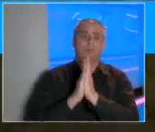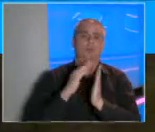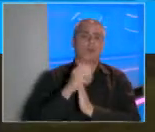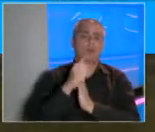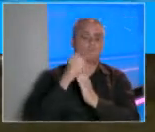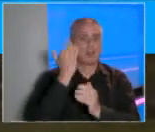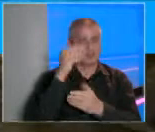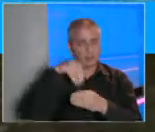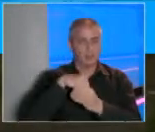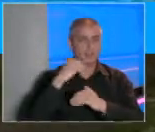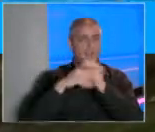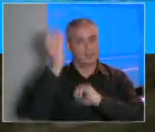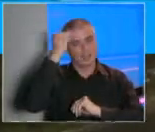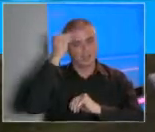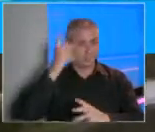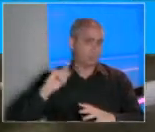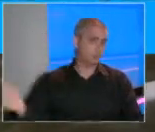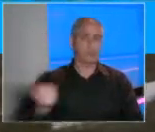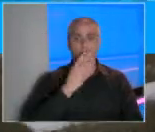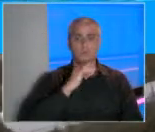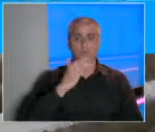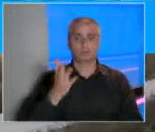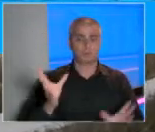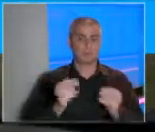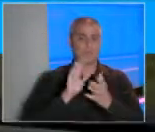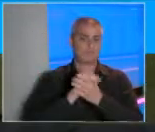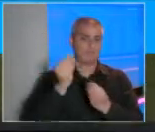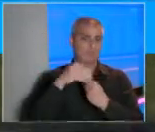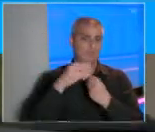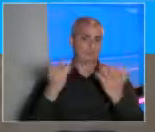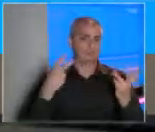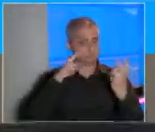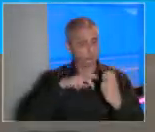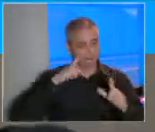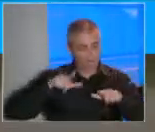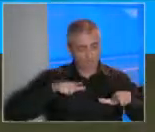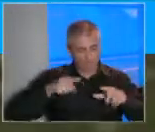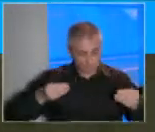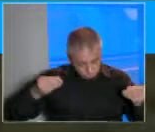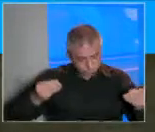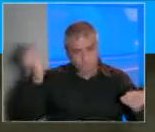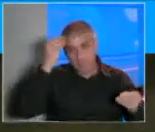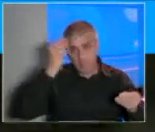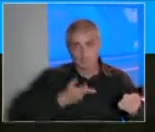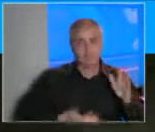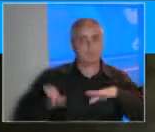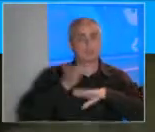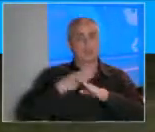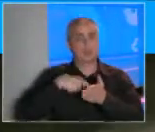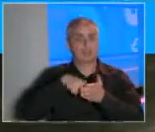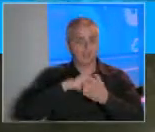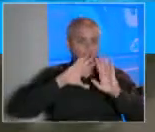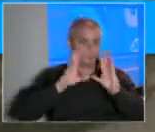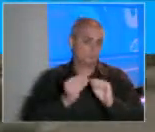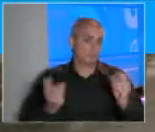חלק מהתהליך של הלמידה של כל יוש, יחד עם חברים נוספים, נשב על המפות האלה, נלמד אותם, נעלה את התיקונים עליהם,